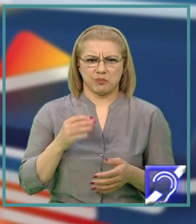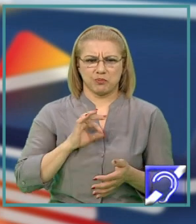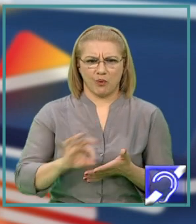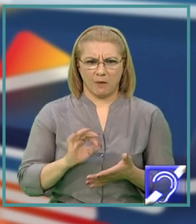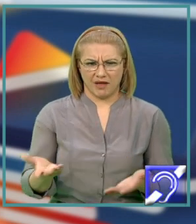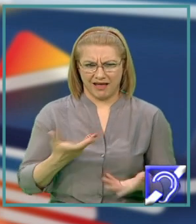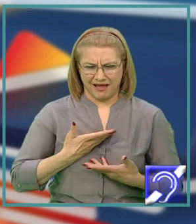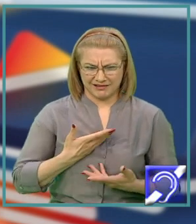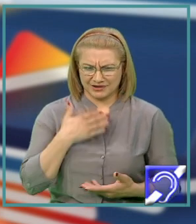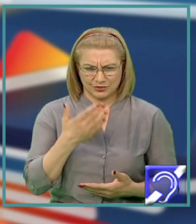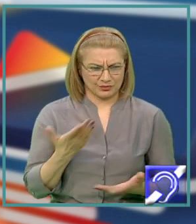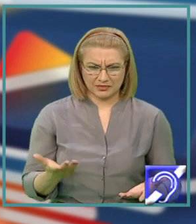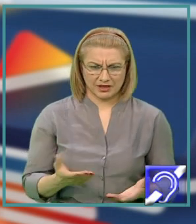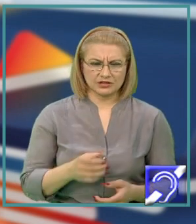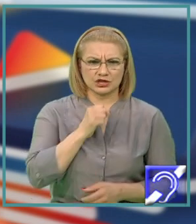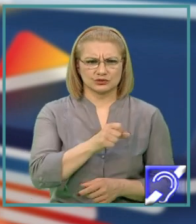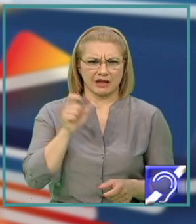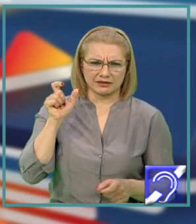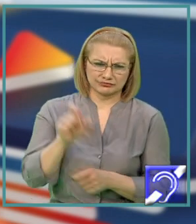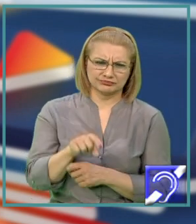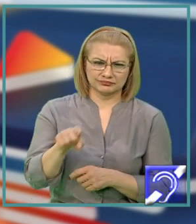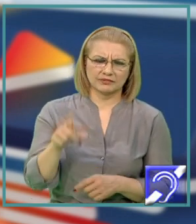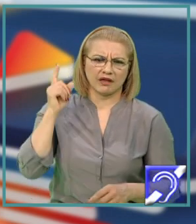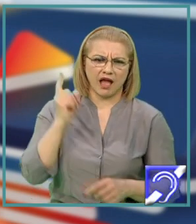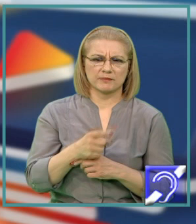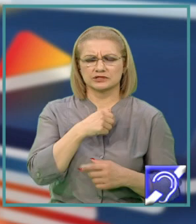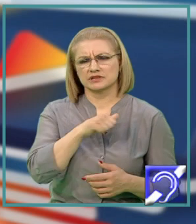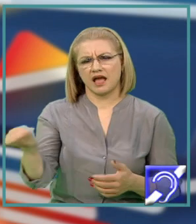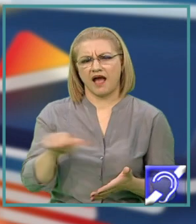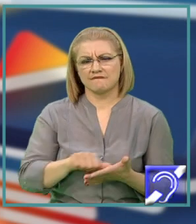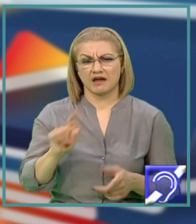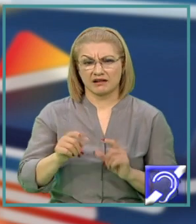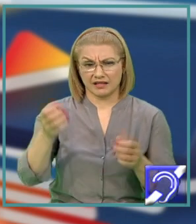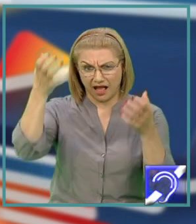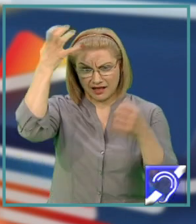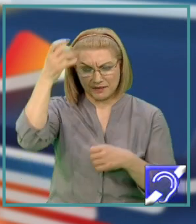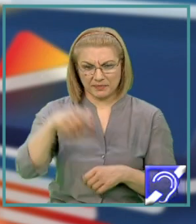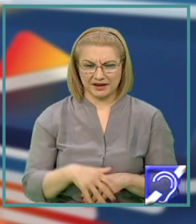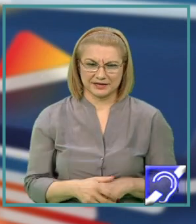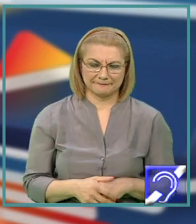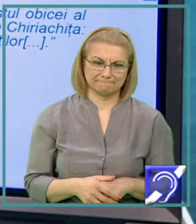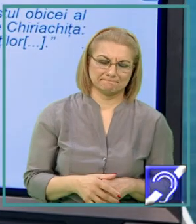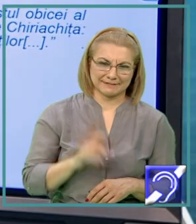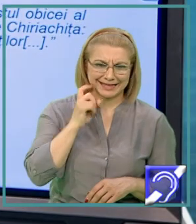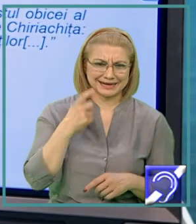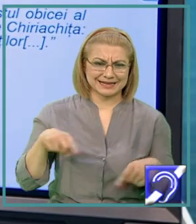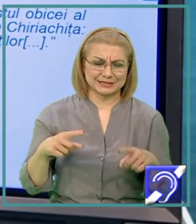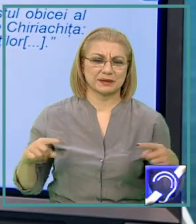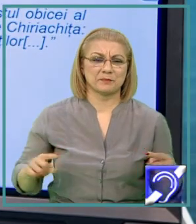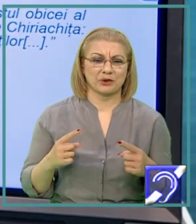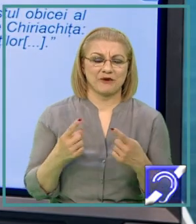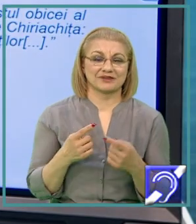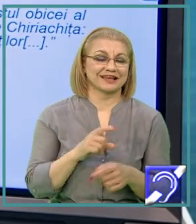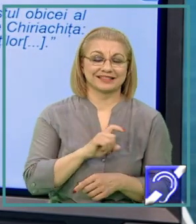îl zdrobește pe Spirache, amenințându-l că îl dă afară din casă dacă poartă pălăria. Râsul este provocat pentru că se conturează